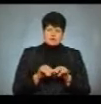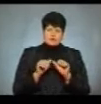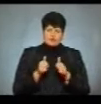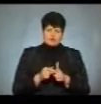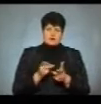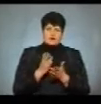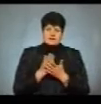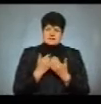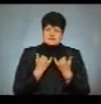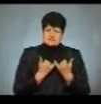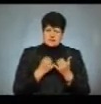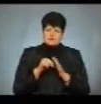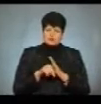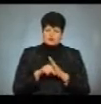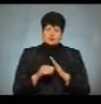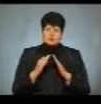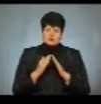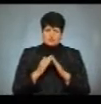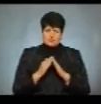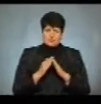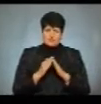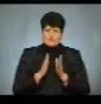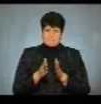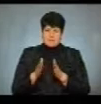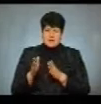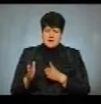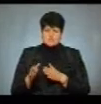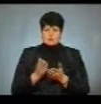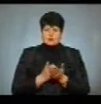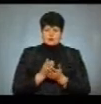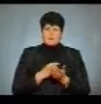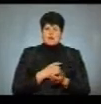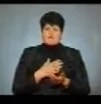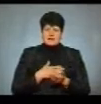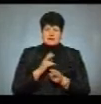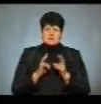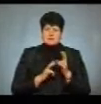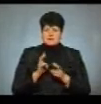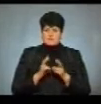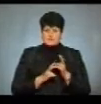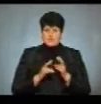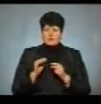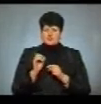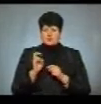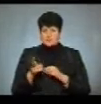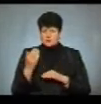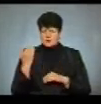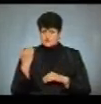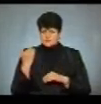що є зараз, тобто внутрішньобудинкові мережі їм обслуговує приватне підприємство чи ЖЕКи колишній,